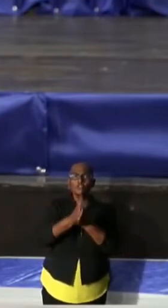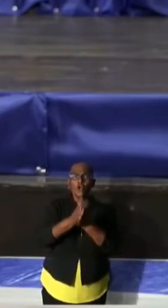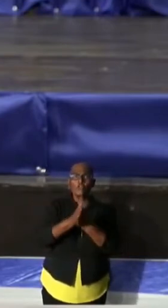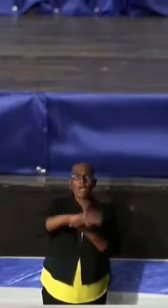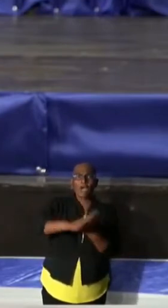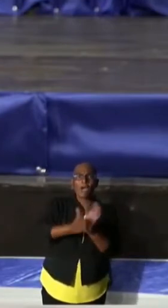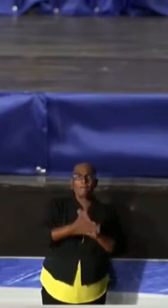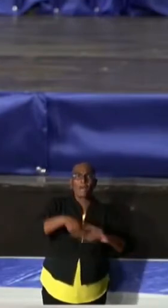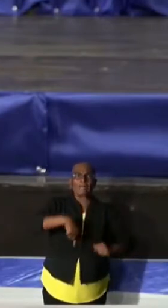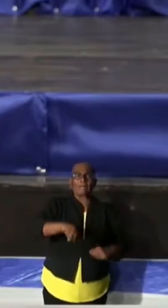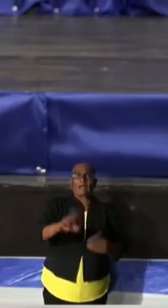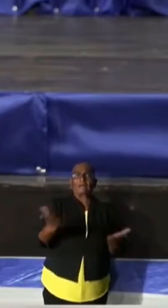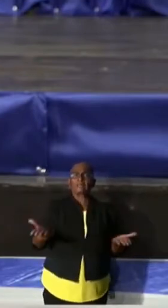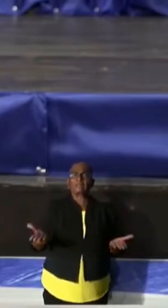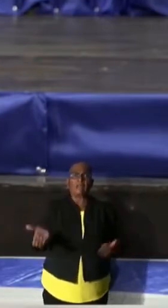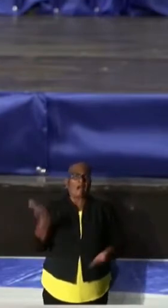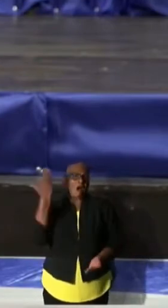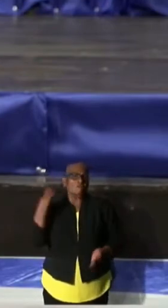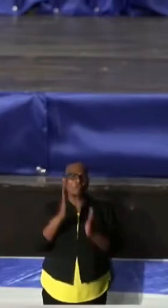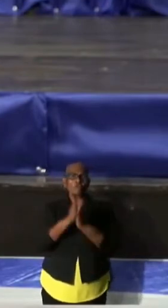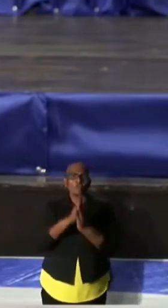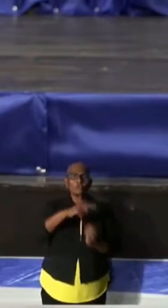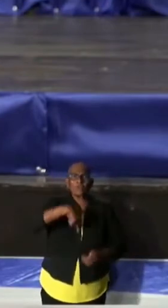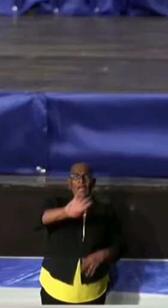bezocht. Afgelopen zondag.